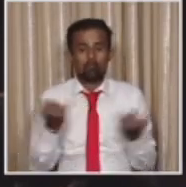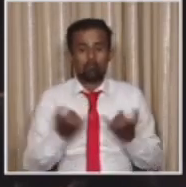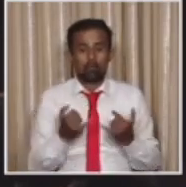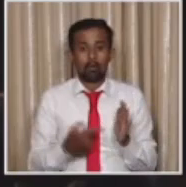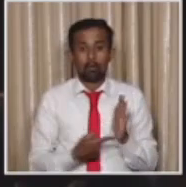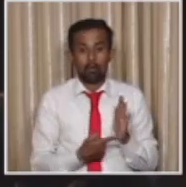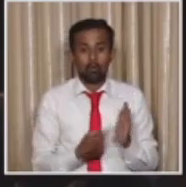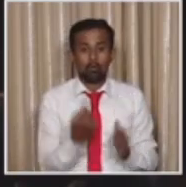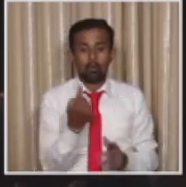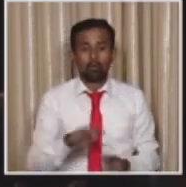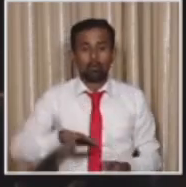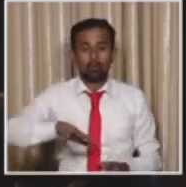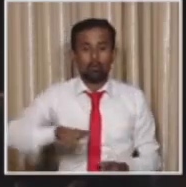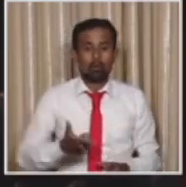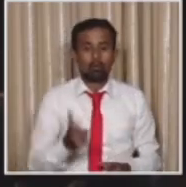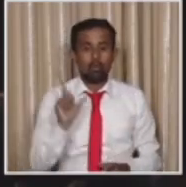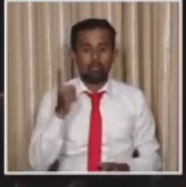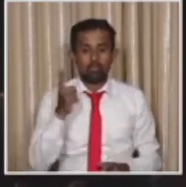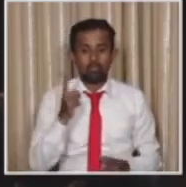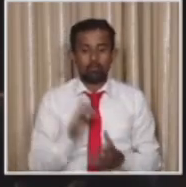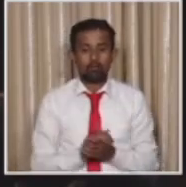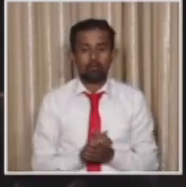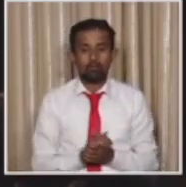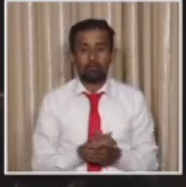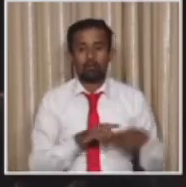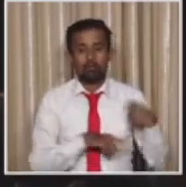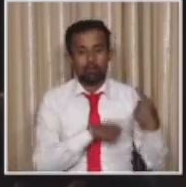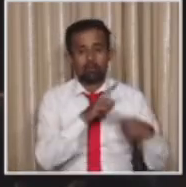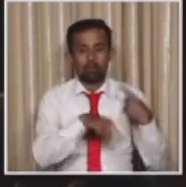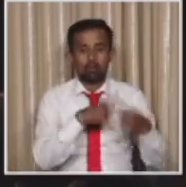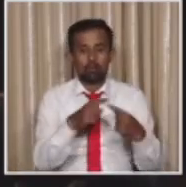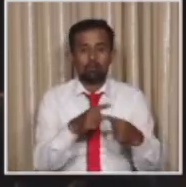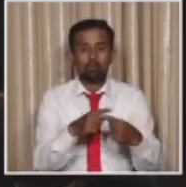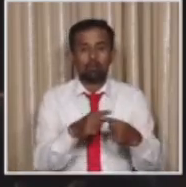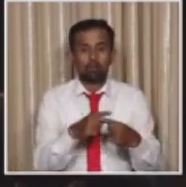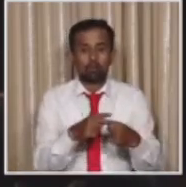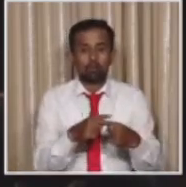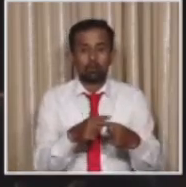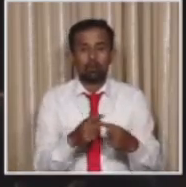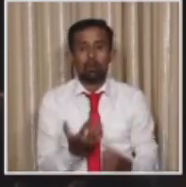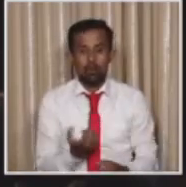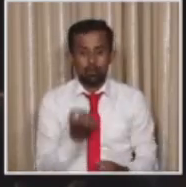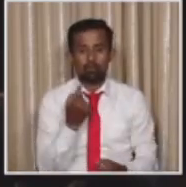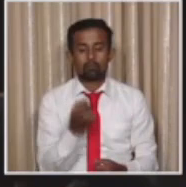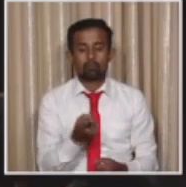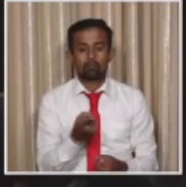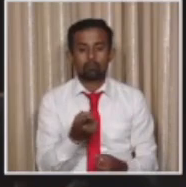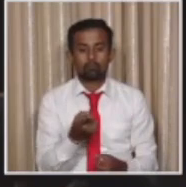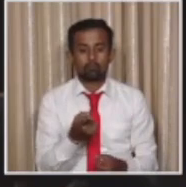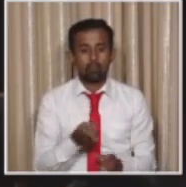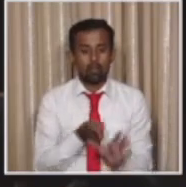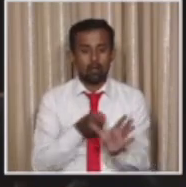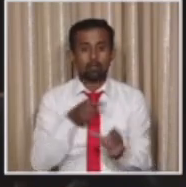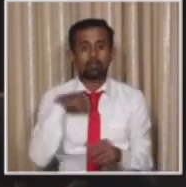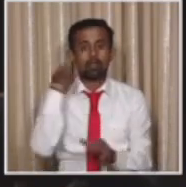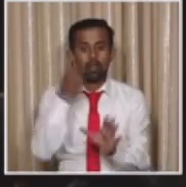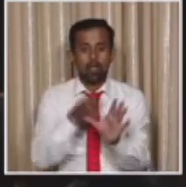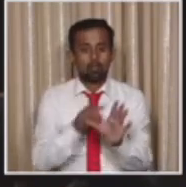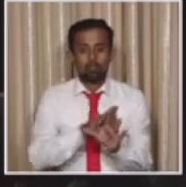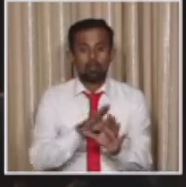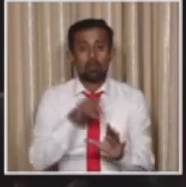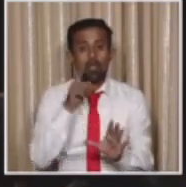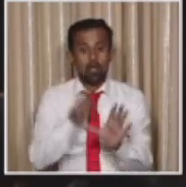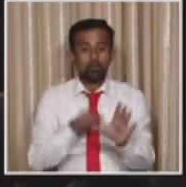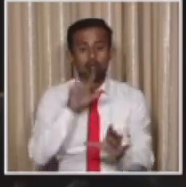ටොන් 1770ක්. මේක දිගින් දිගටම ඉදිරිපත් ඉදිරියට ක්‍රියාත්මක කරගෙන යන්න ඕනේ. දැන් මේක මේ අවුරුද්ද ඊළඟ අවුරුද්ද නෙමෙයි, තව අවුරුදු